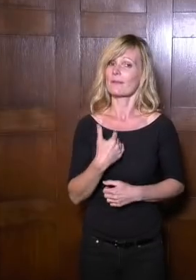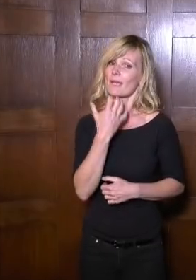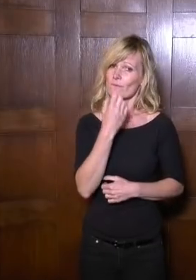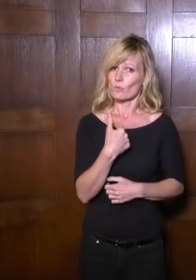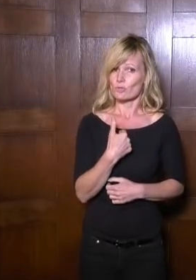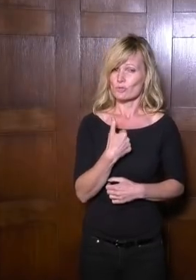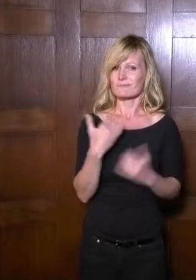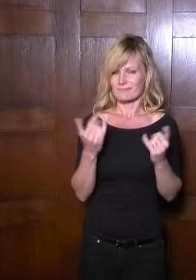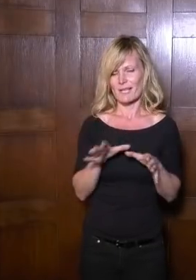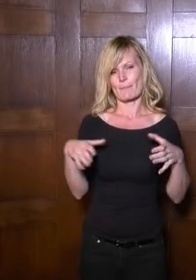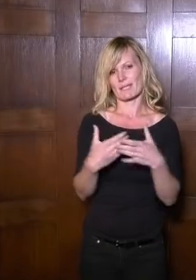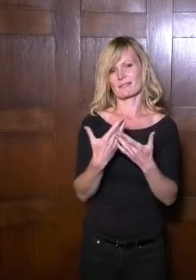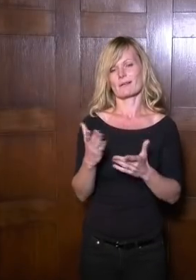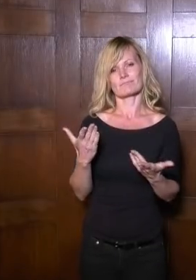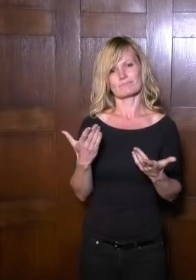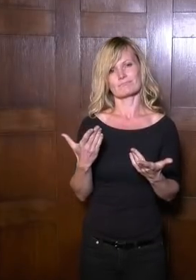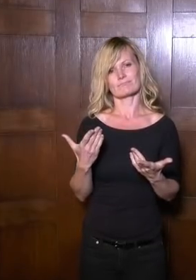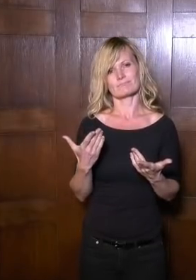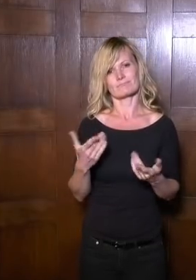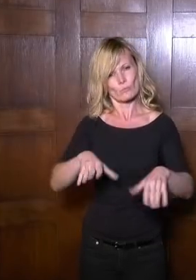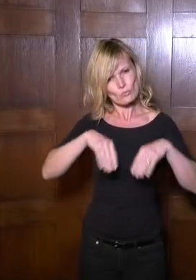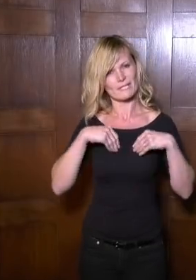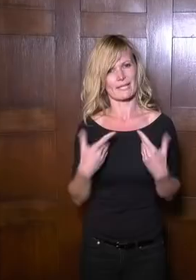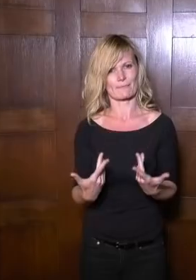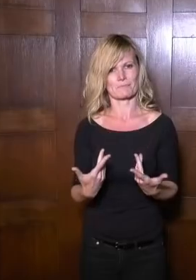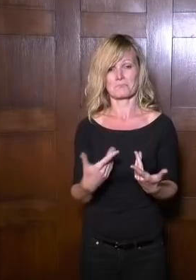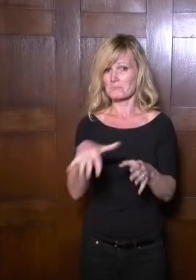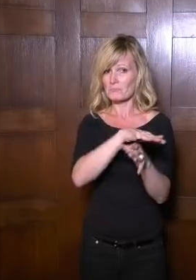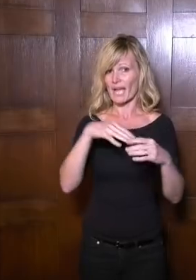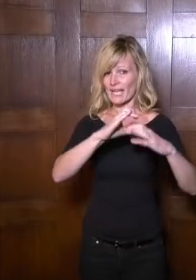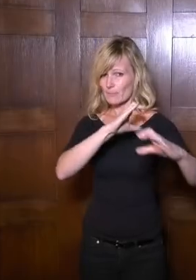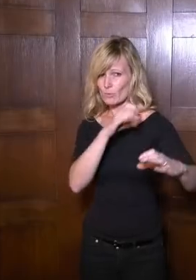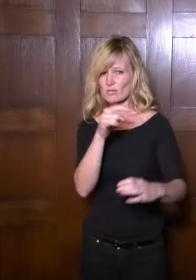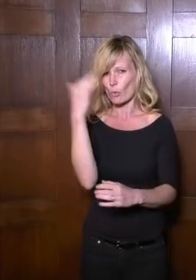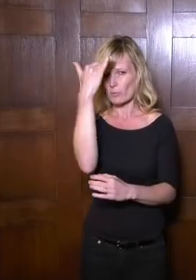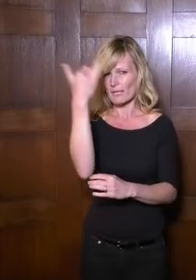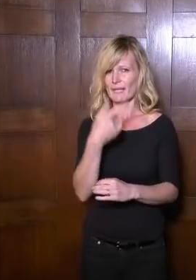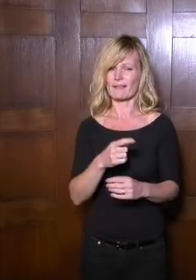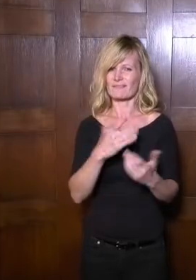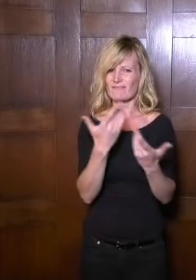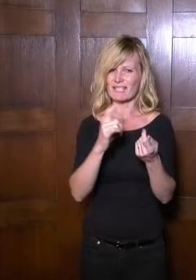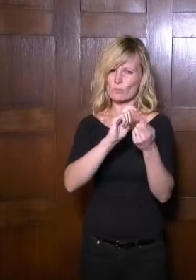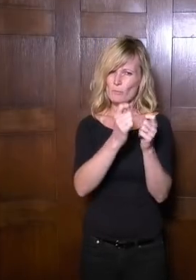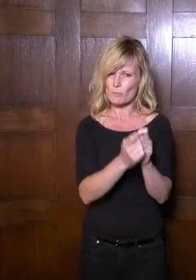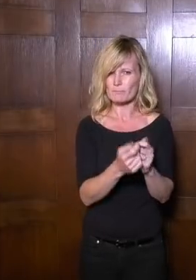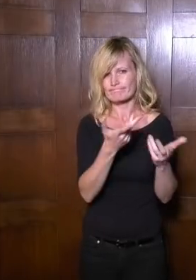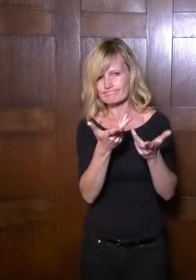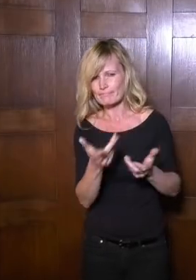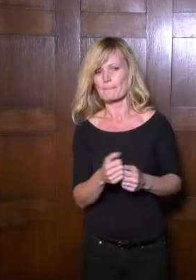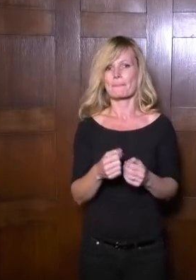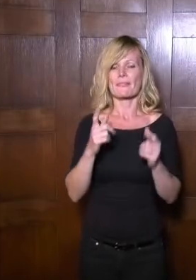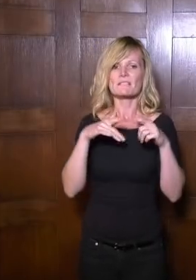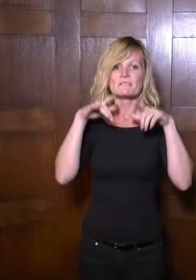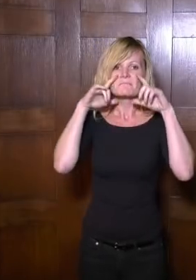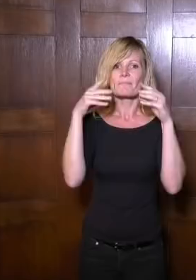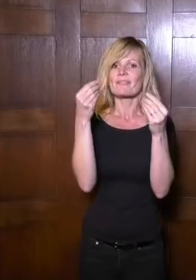wir das miteinander tragen, dass wir im Bereich Bus vielleicht uns überlegen, was man da noch anders machen kann. Es muss nicht immer Textil sein.